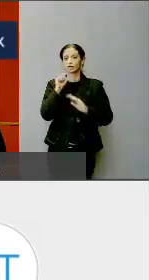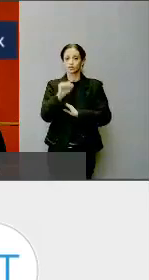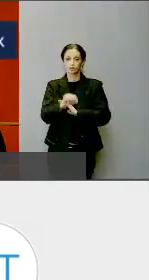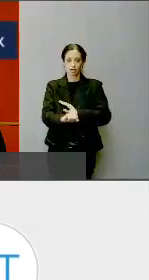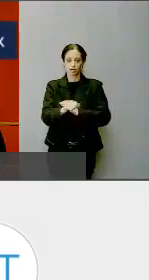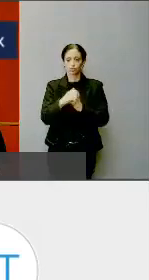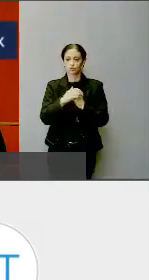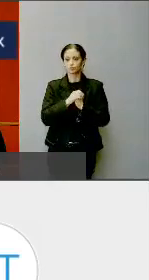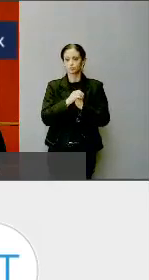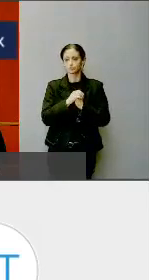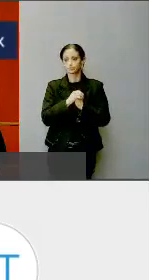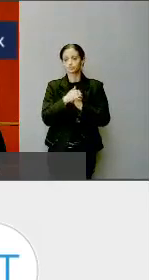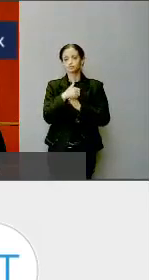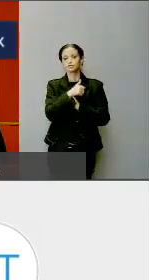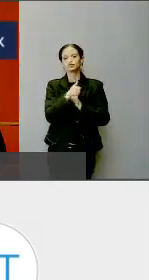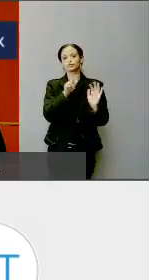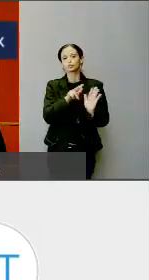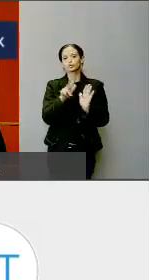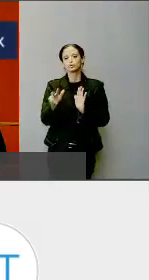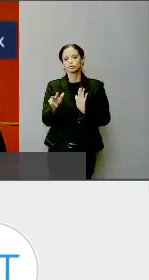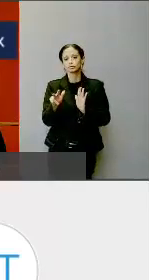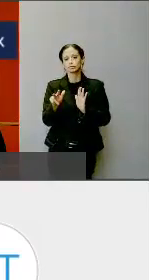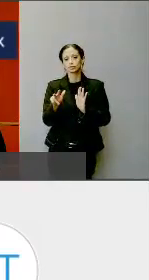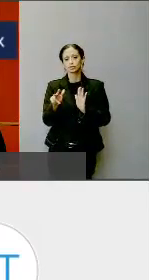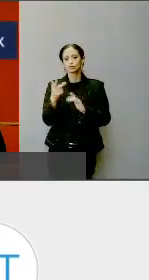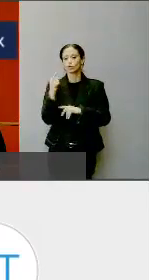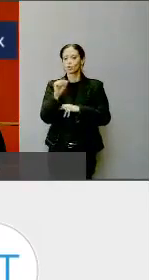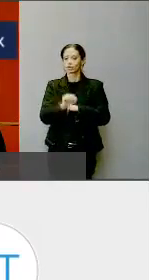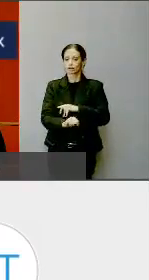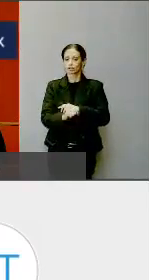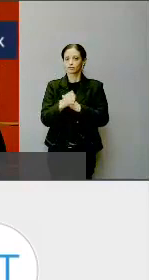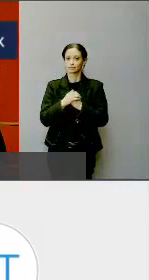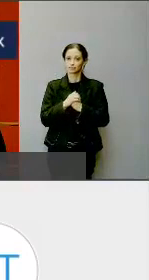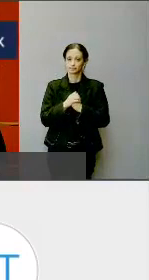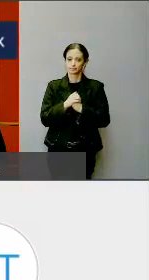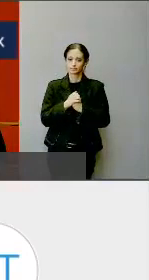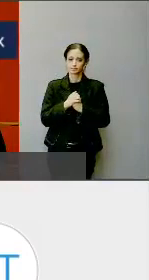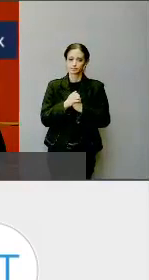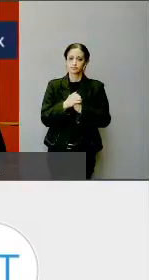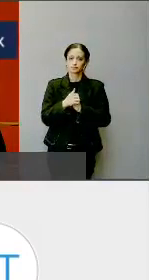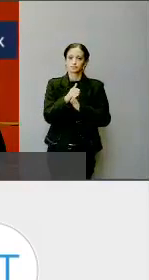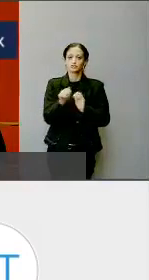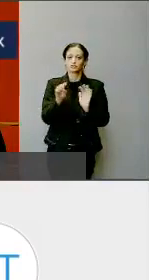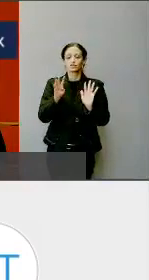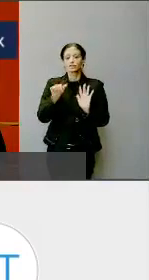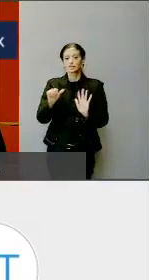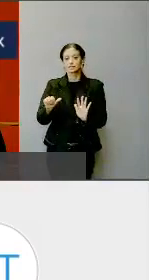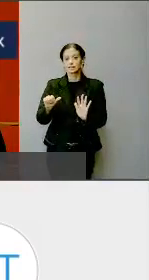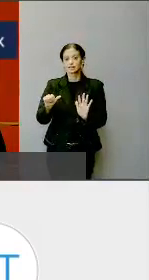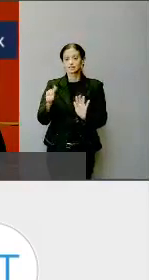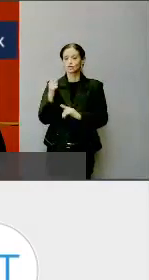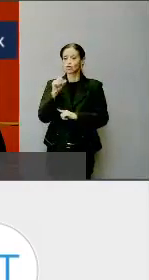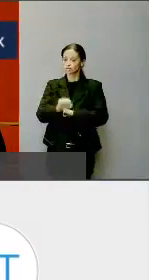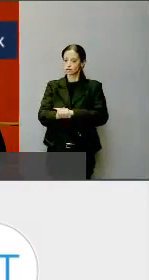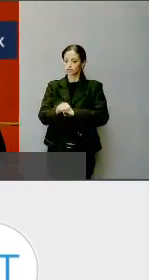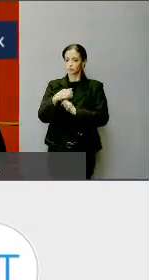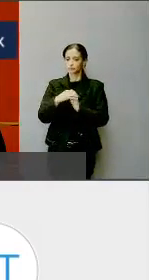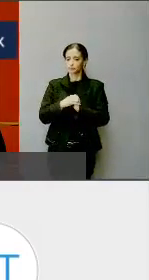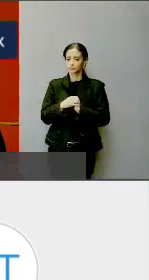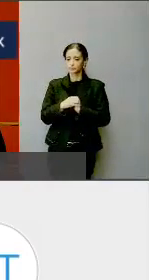trario 188 contrario 196 contrario